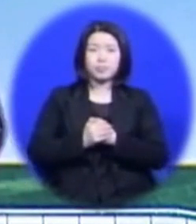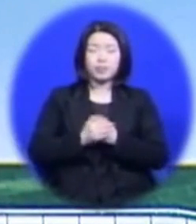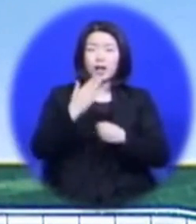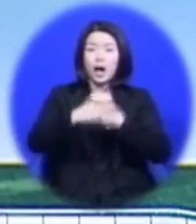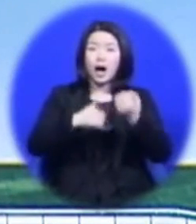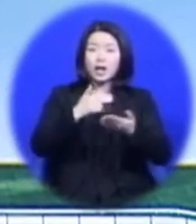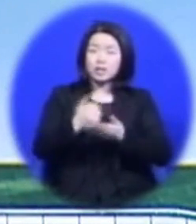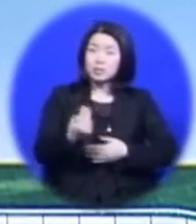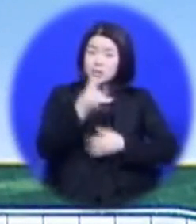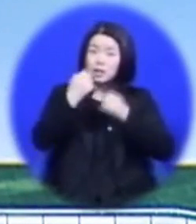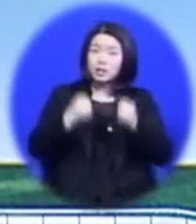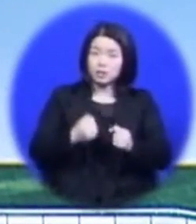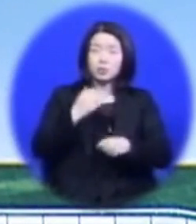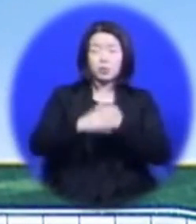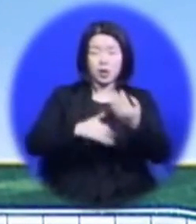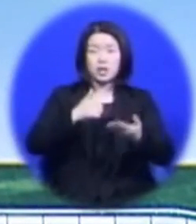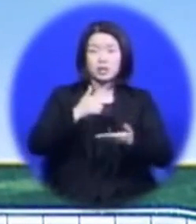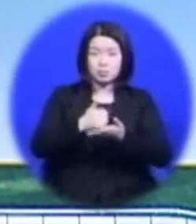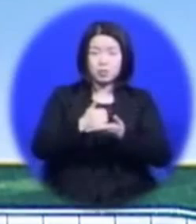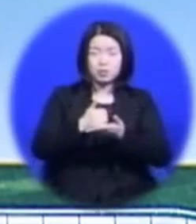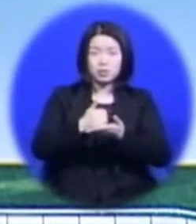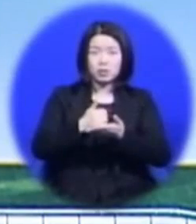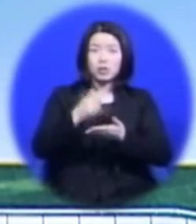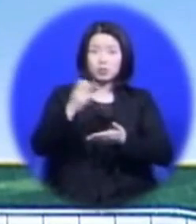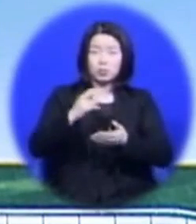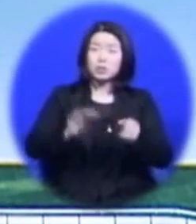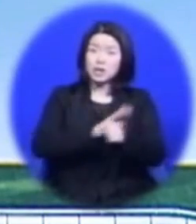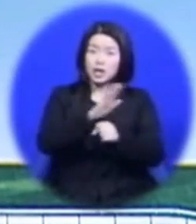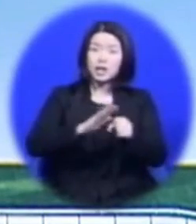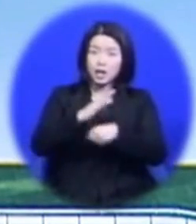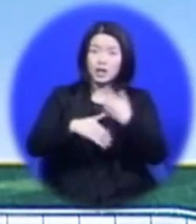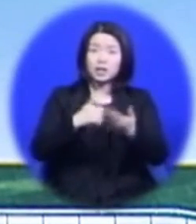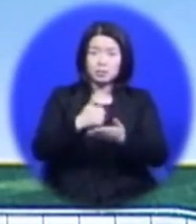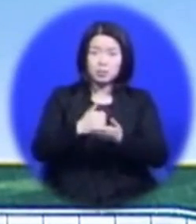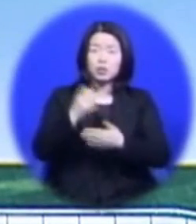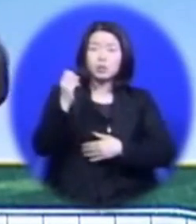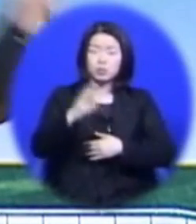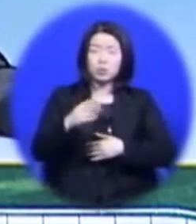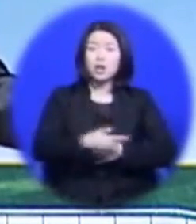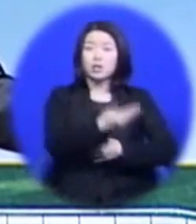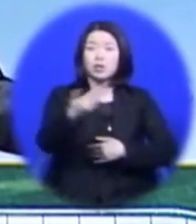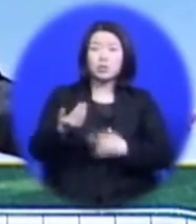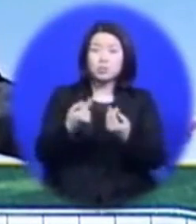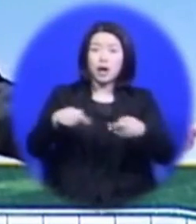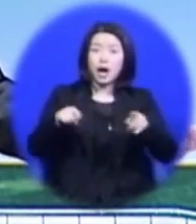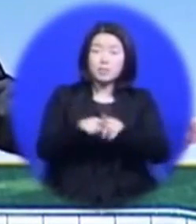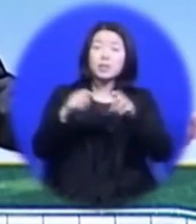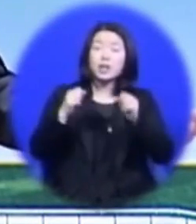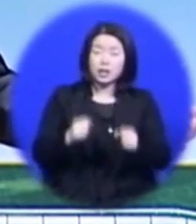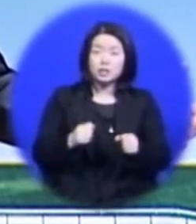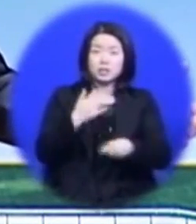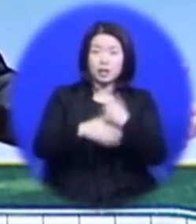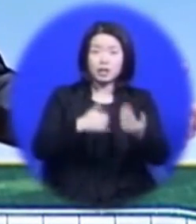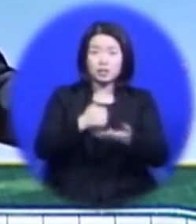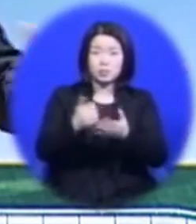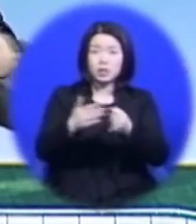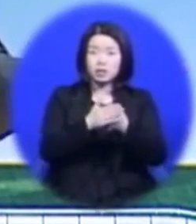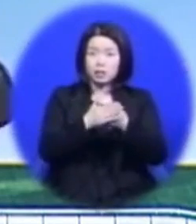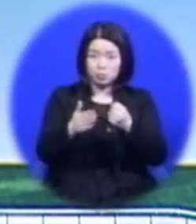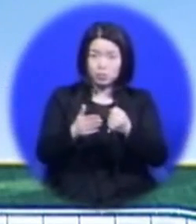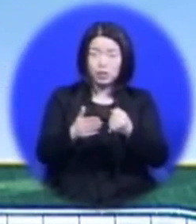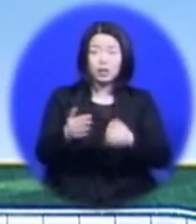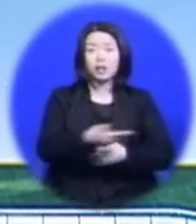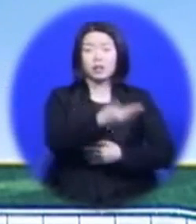하나님은 살아계시고 하나님은 사랑의 하나님이시고 여러분과 함께 하시는 하나님이시기 때문에